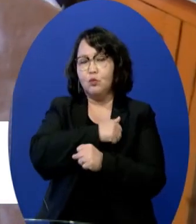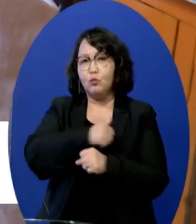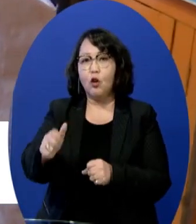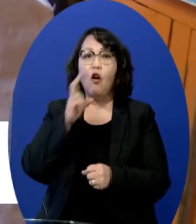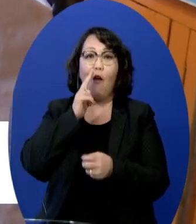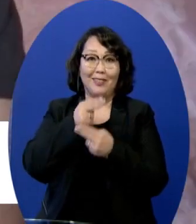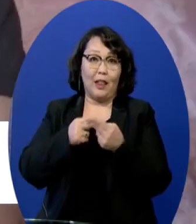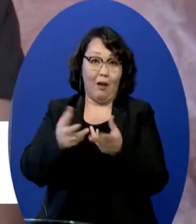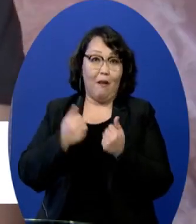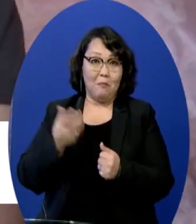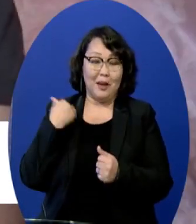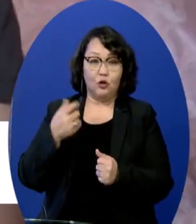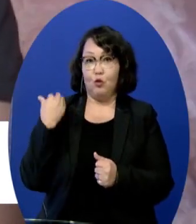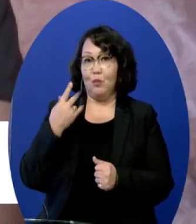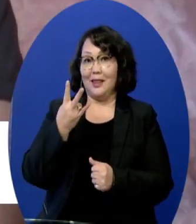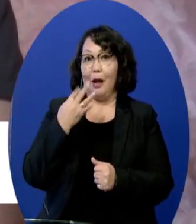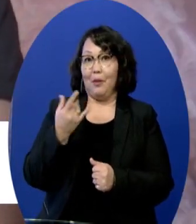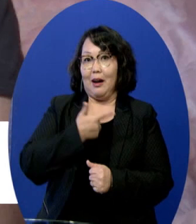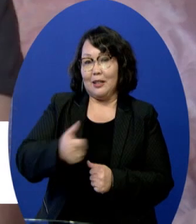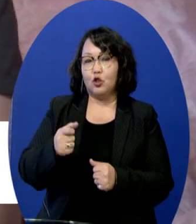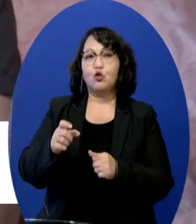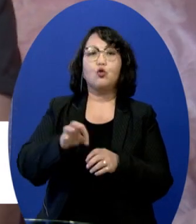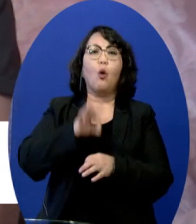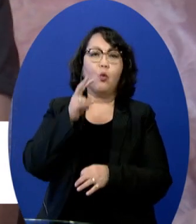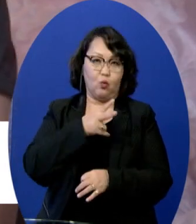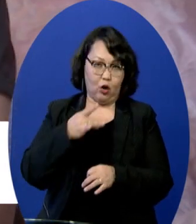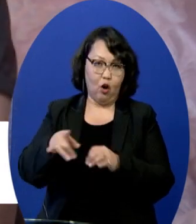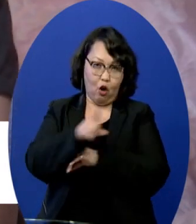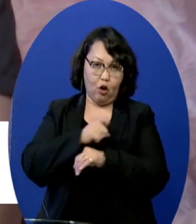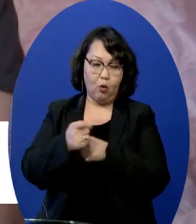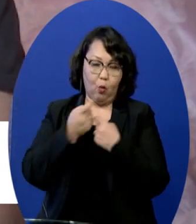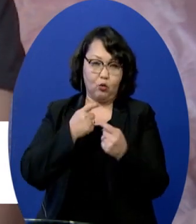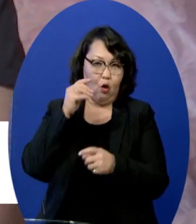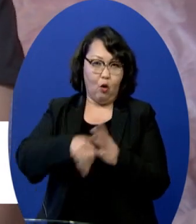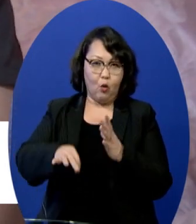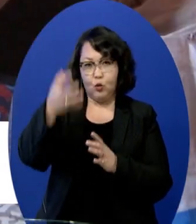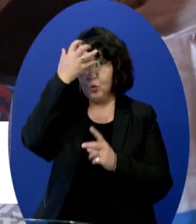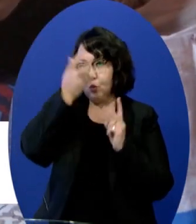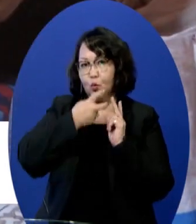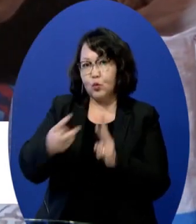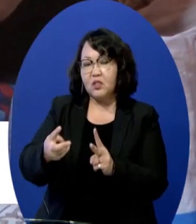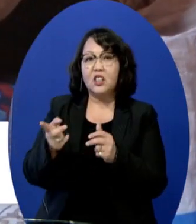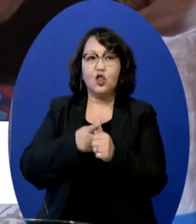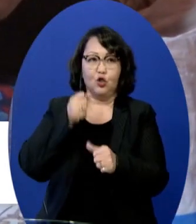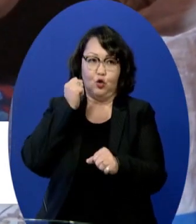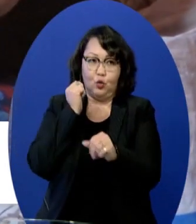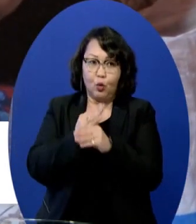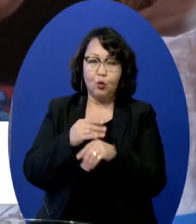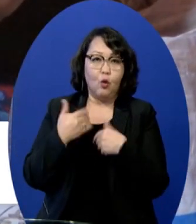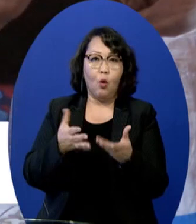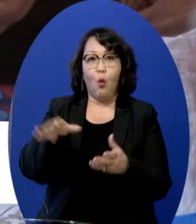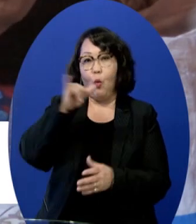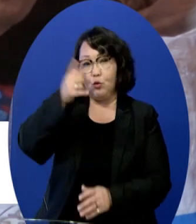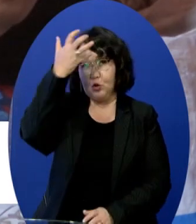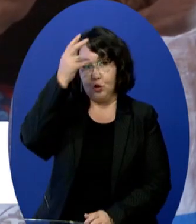сасагдсан байна. Шалтгаан нь сонгуулийн үеэр болсон хорон хорны хурал суусангүй гих. Энэ мэт шалтгаанаар төрийн үйлчилгээг зорилттой бүлэгт нь хүргэдэггүй улс төрчсөн төрийн